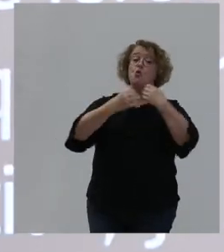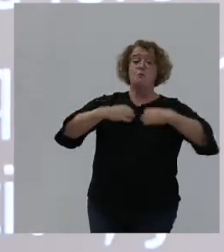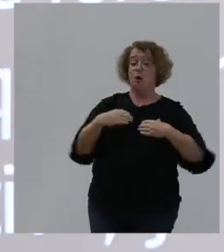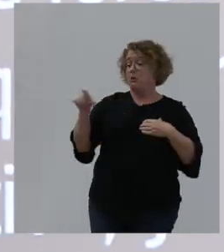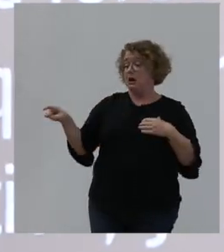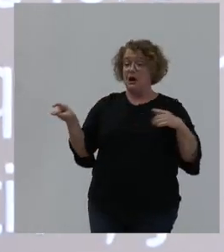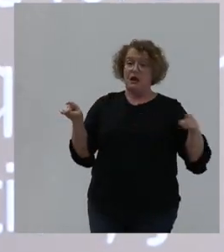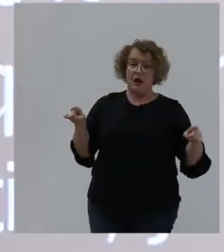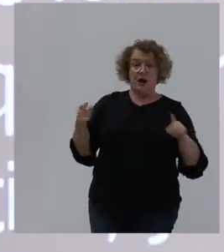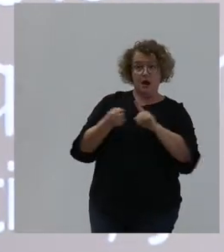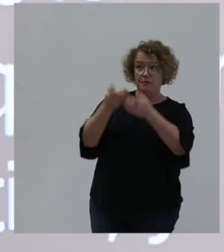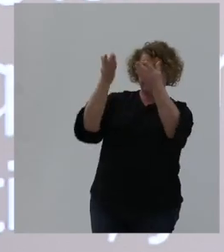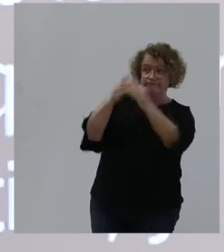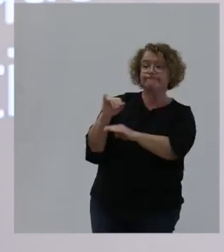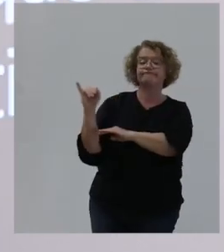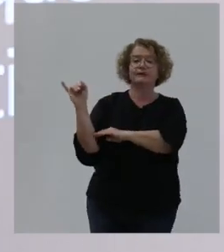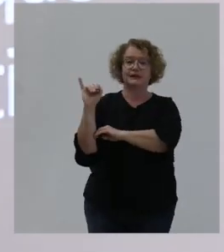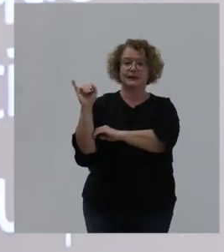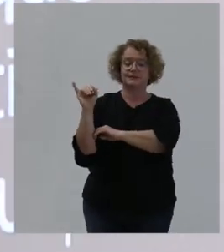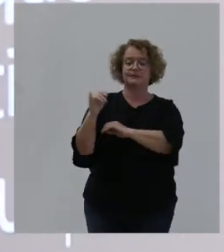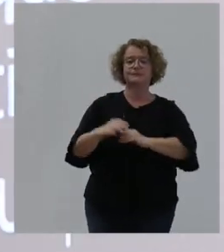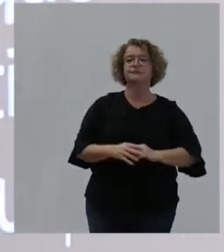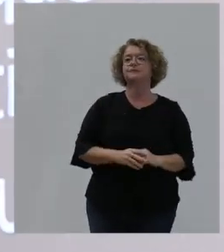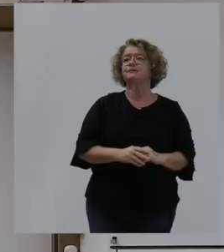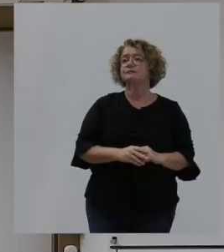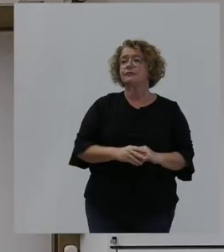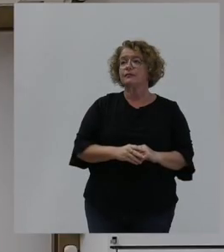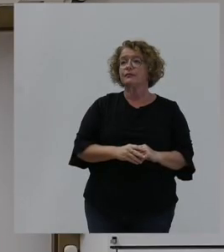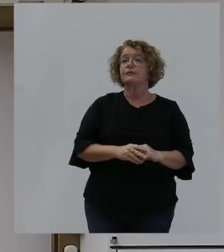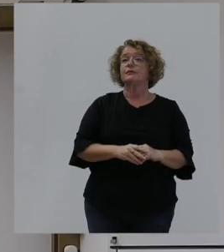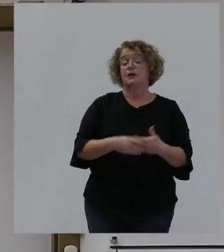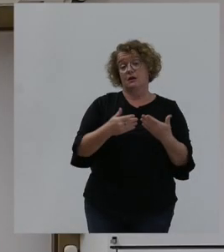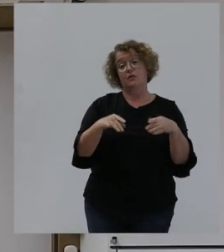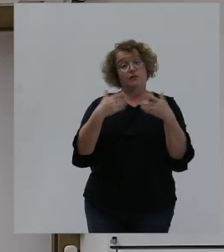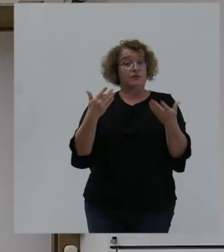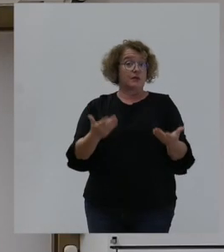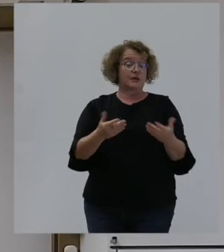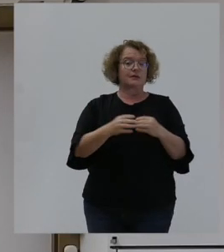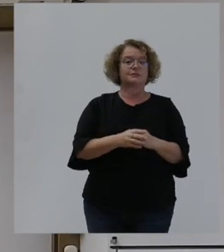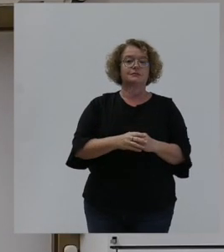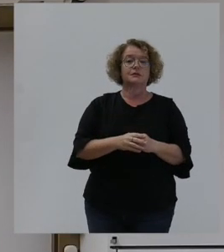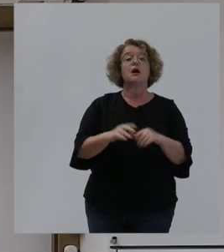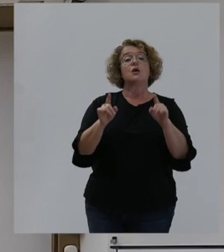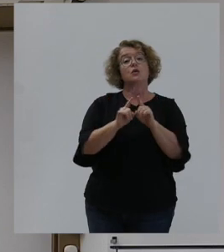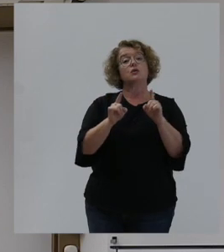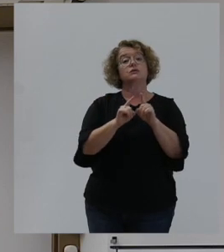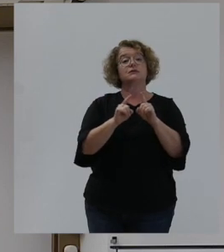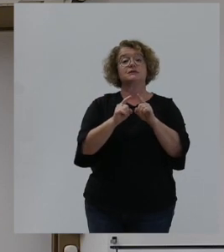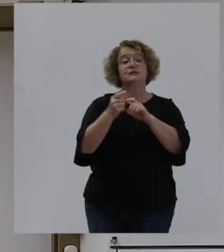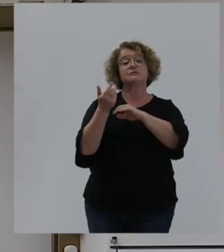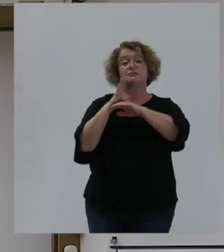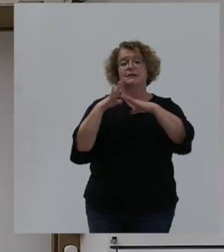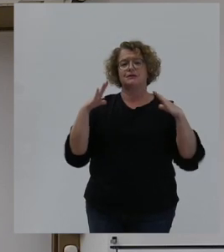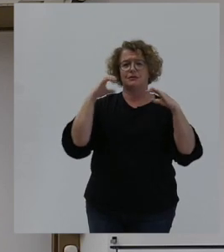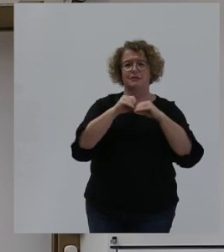savoir de là où vous vous placez pour poser une question. Et voilà, je vais faire peut-être juste une brève